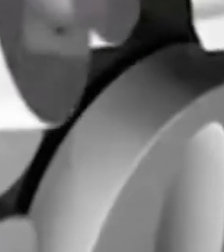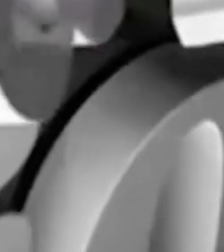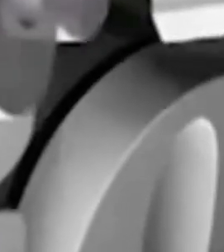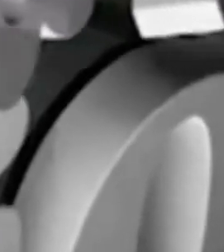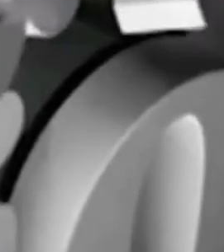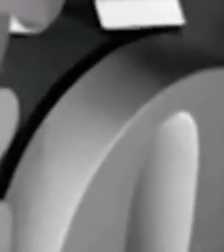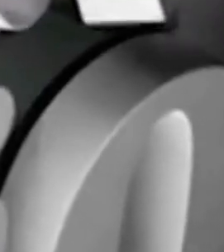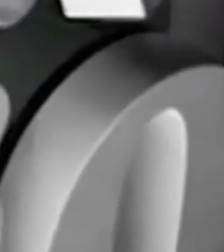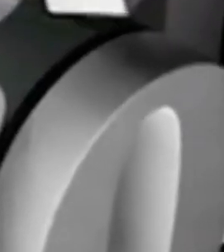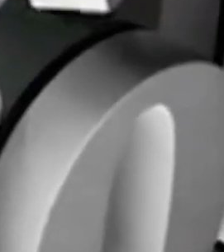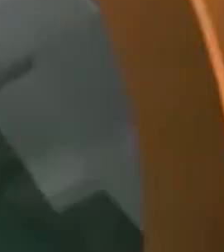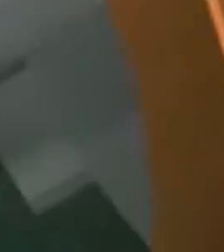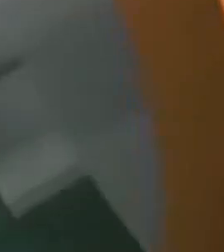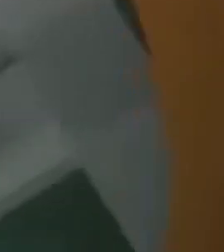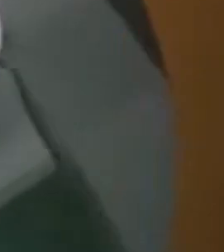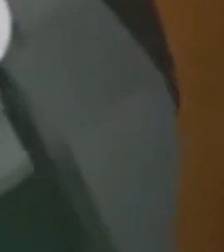hai